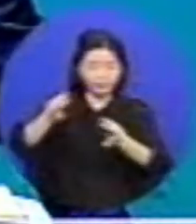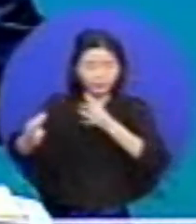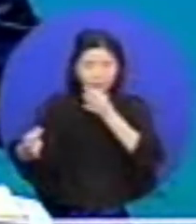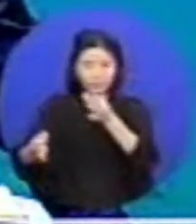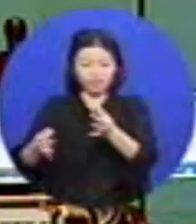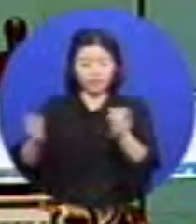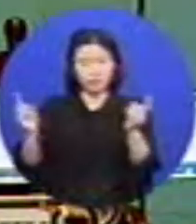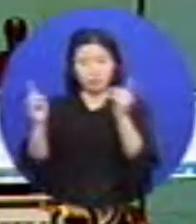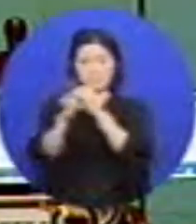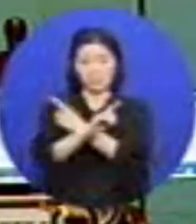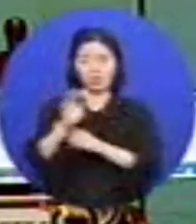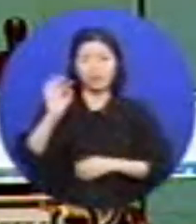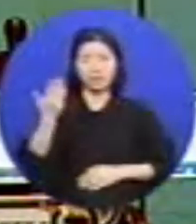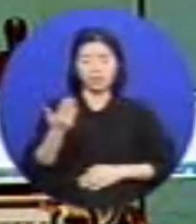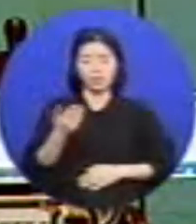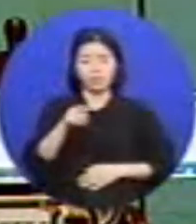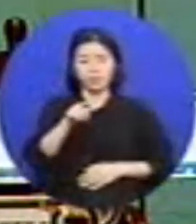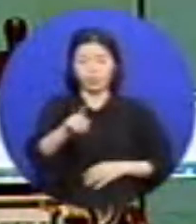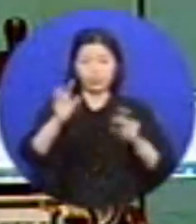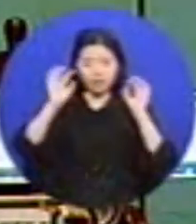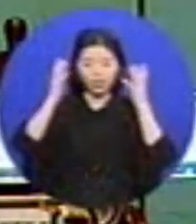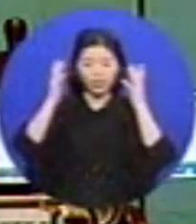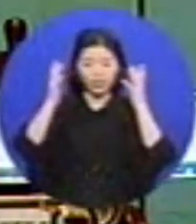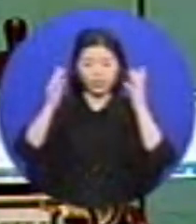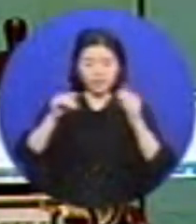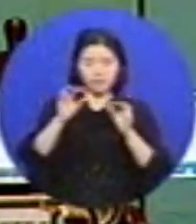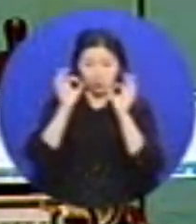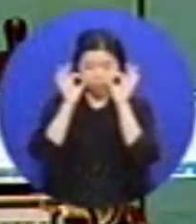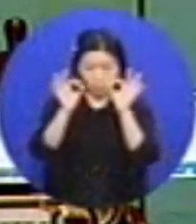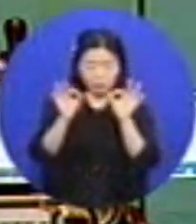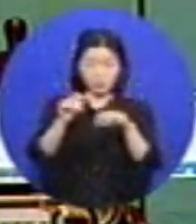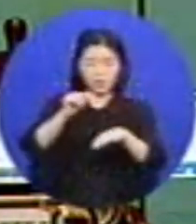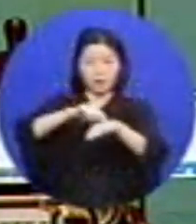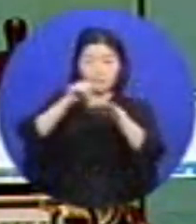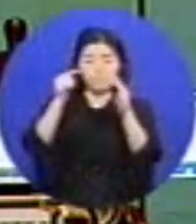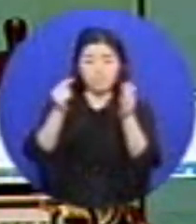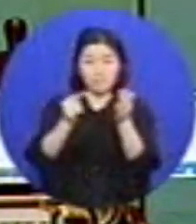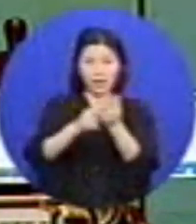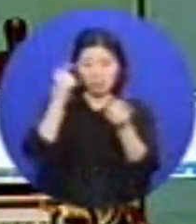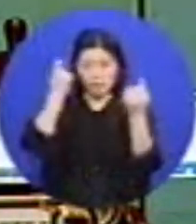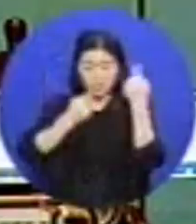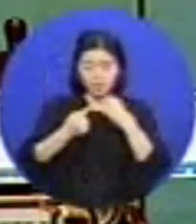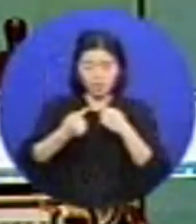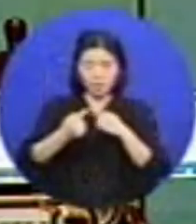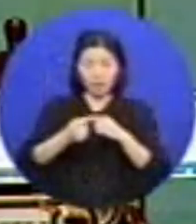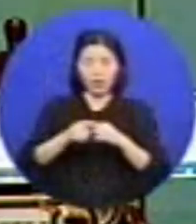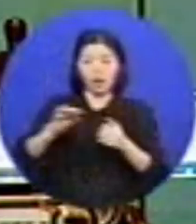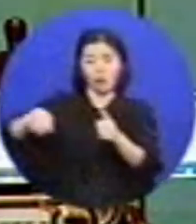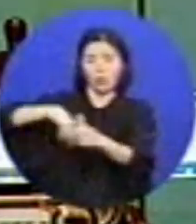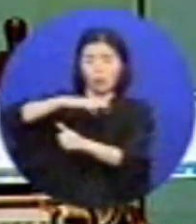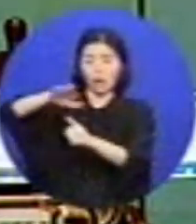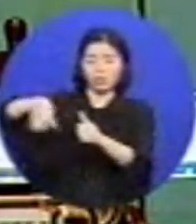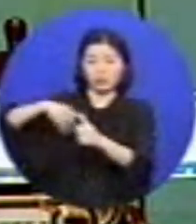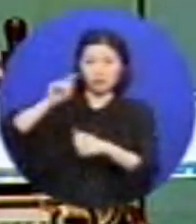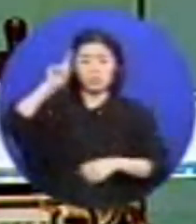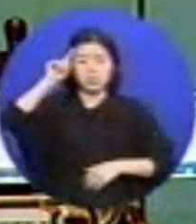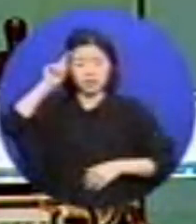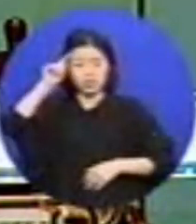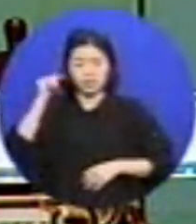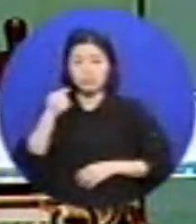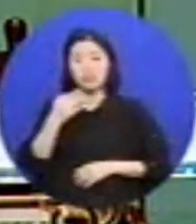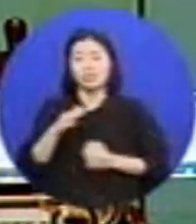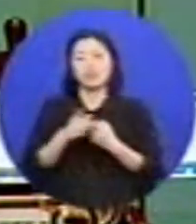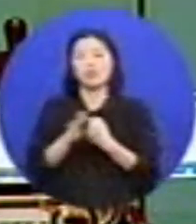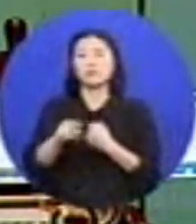근데 그런 아이들의 이 마음의 상처가 처음에는 환경 때문에 유학생활의 스트레스 때문에 그런 줄